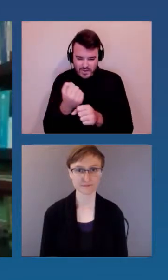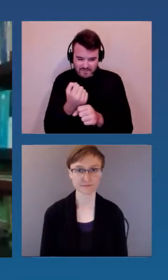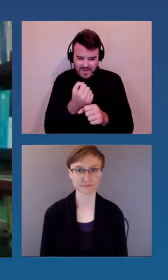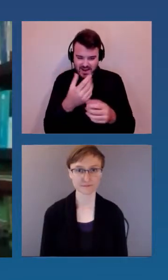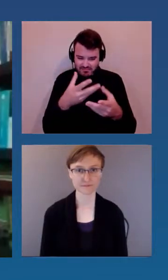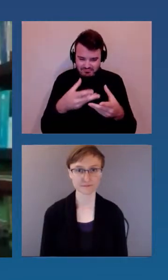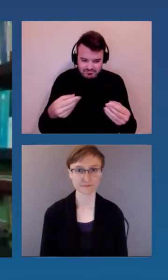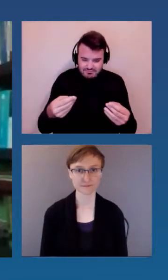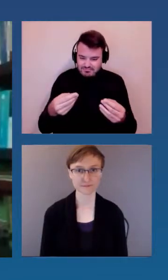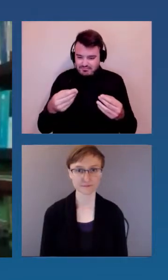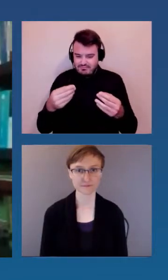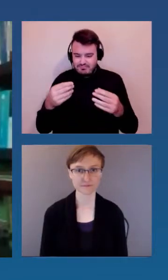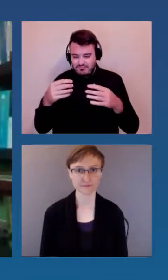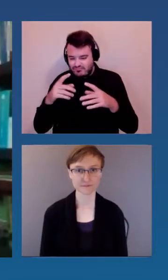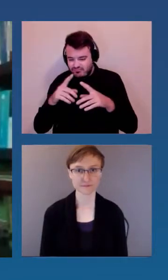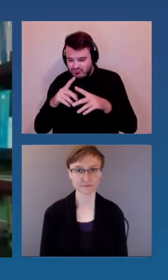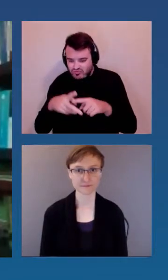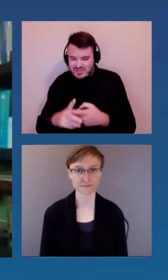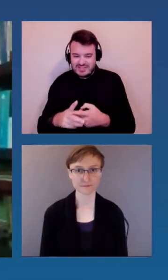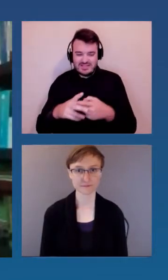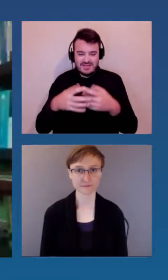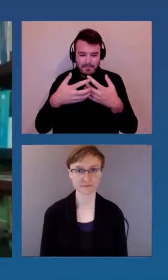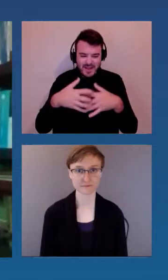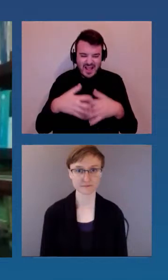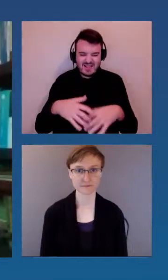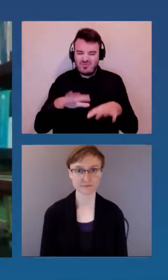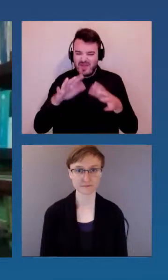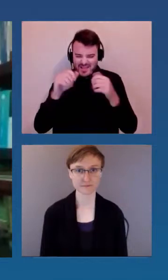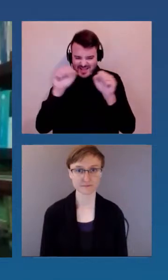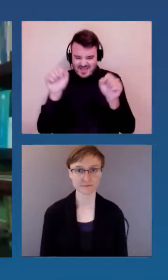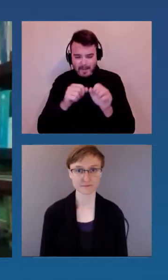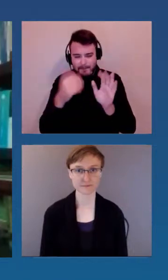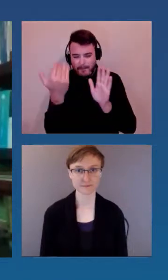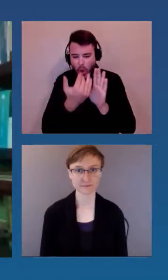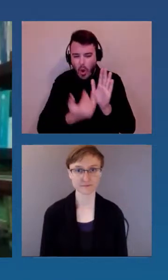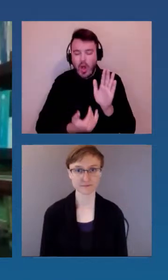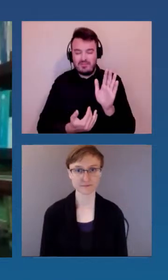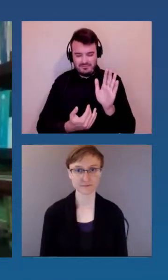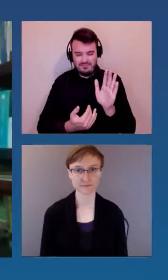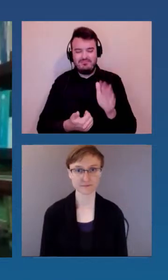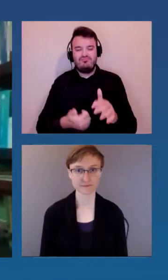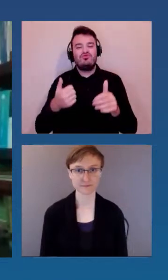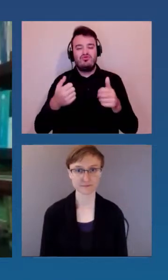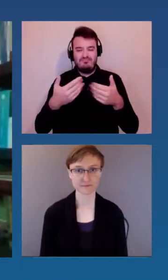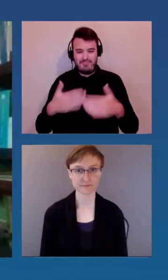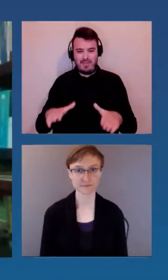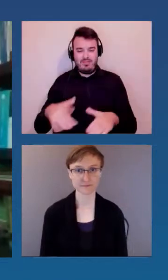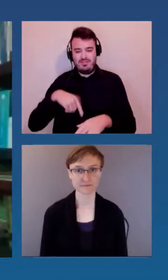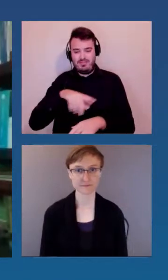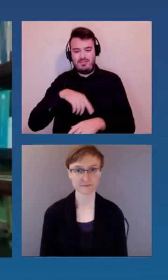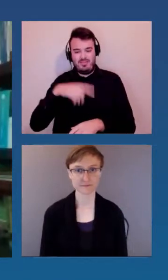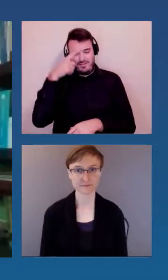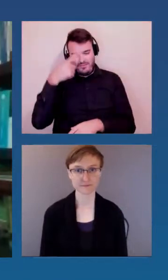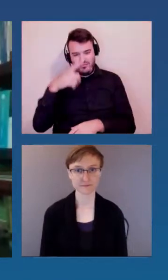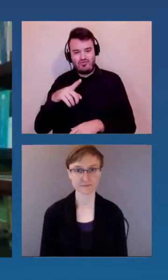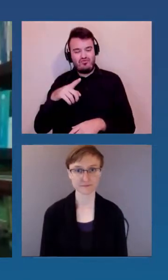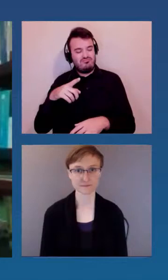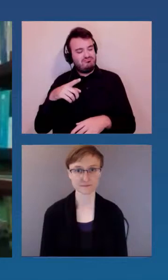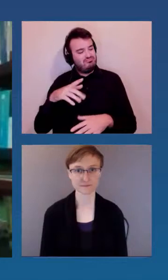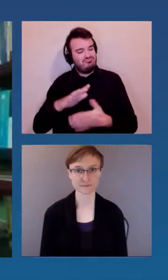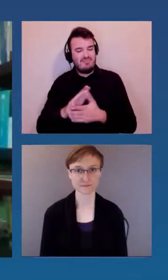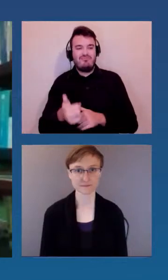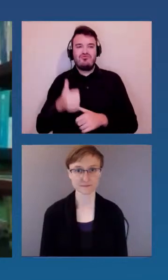à offrir un apprentissage. On sait que ce sera un apprentissage majoritairement en grande partie à distance, mais j'aime bien dire